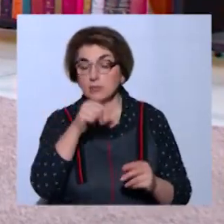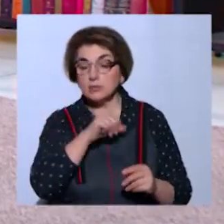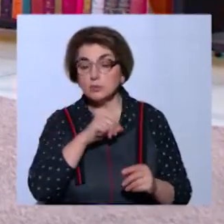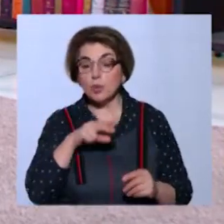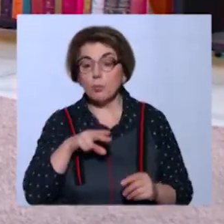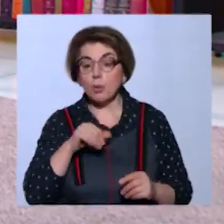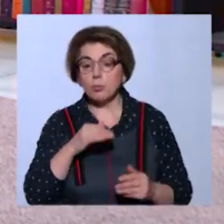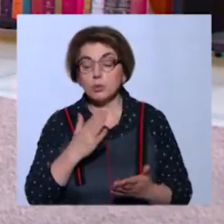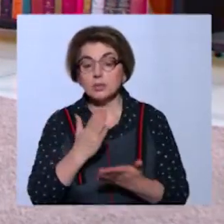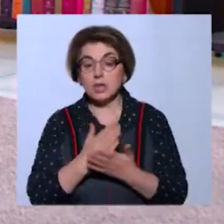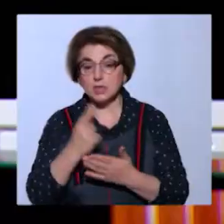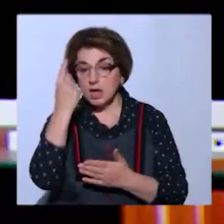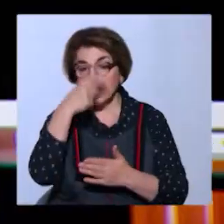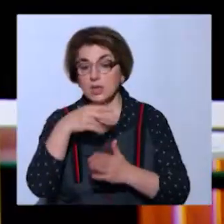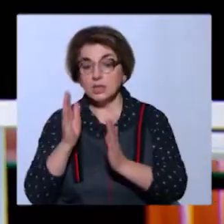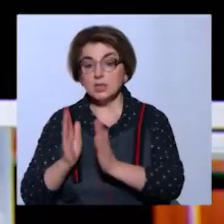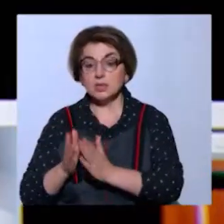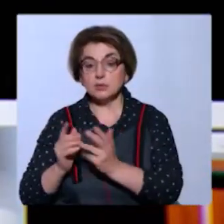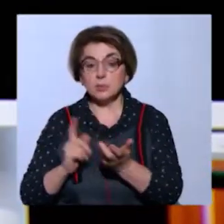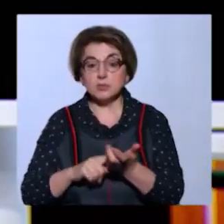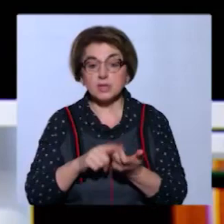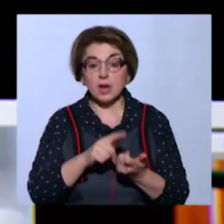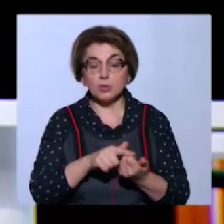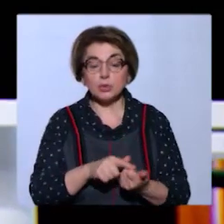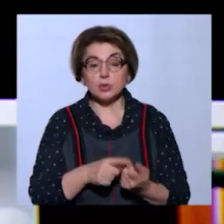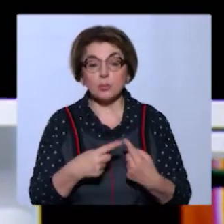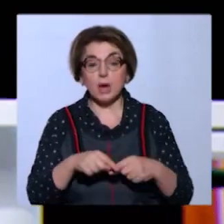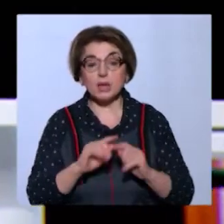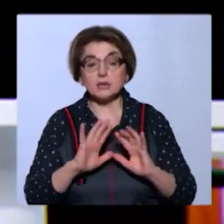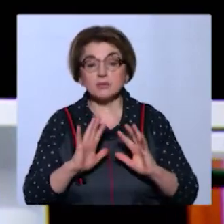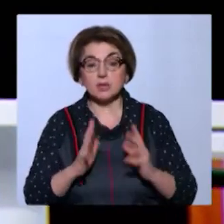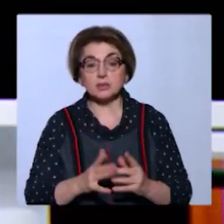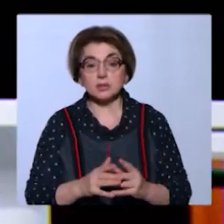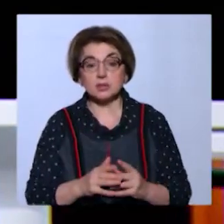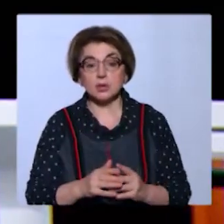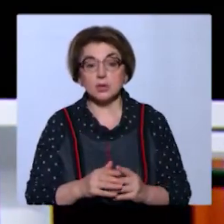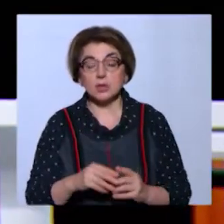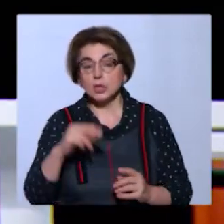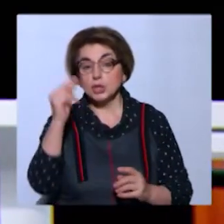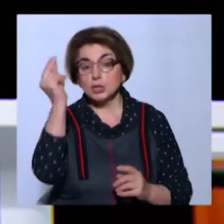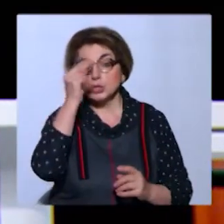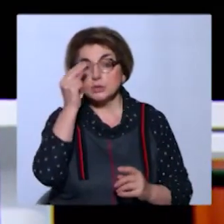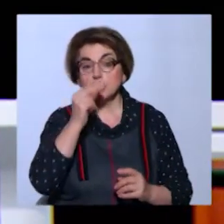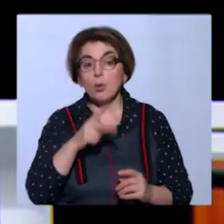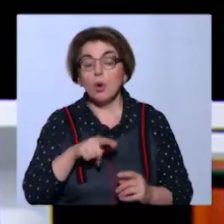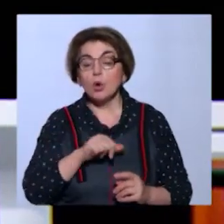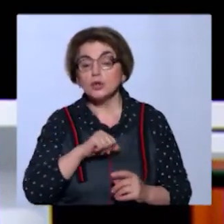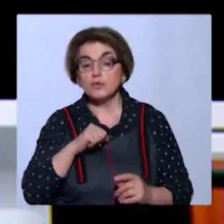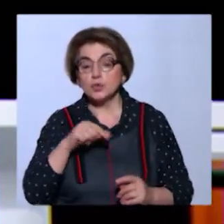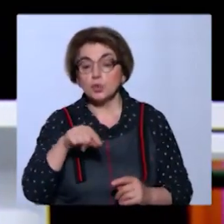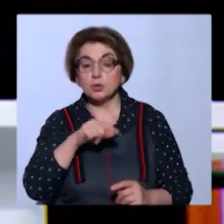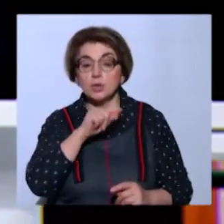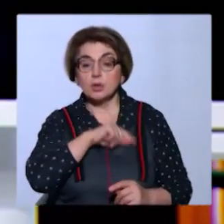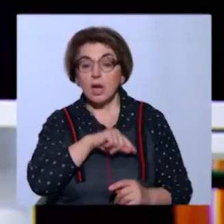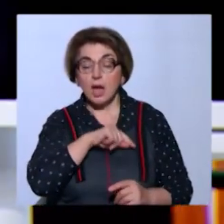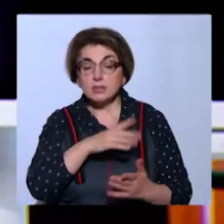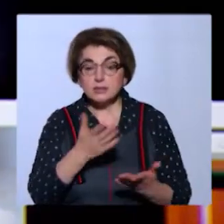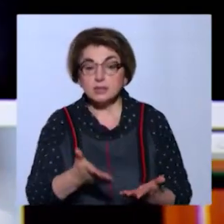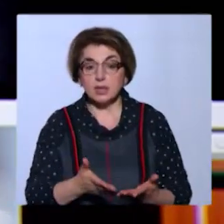პოპულაციაში არსებული ინდივიდების რაოდენობის, ასევე ხდება შესწავლა პოპულაციის სტრუქტურის